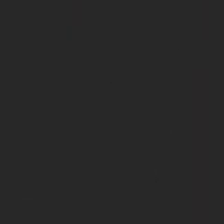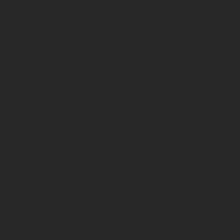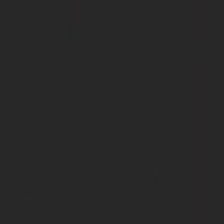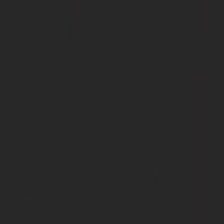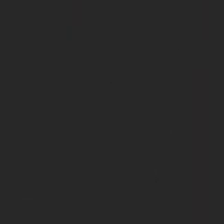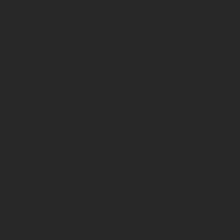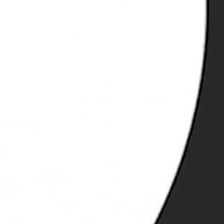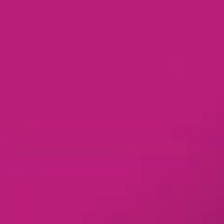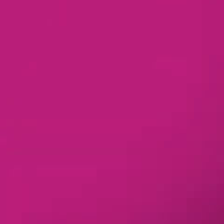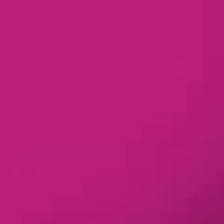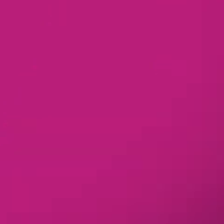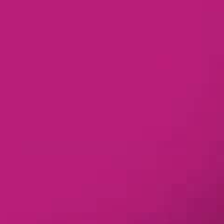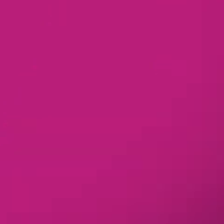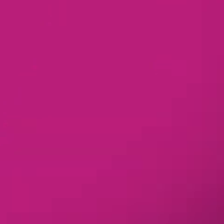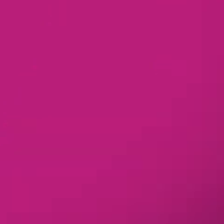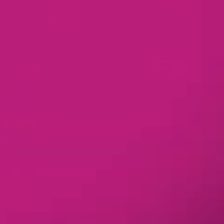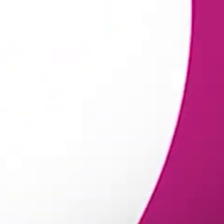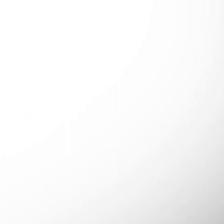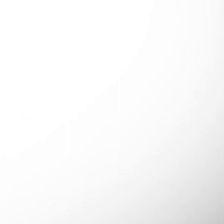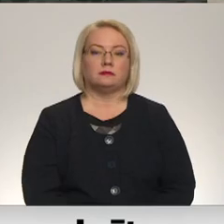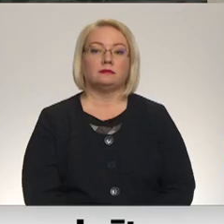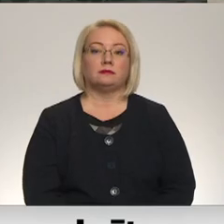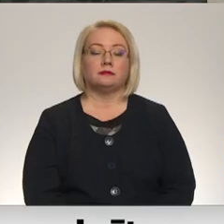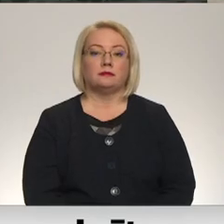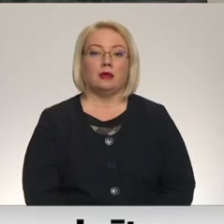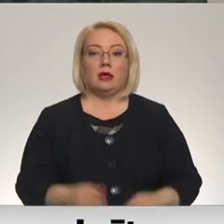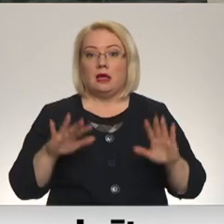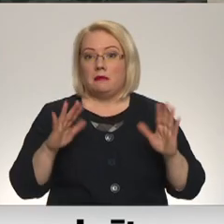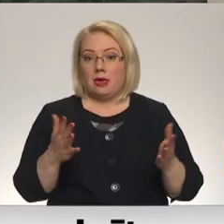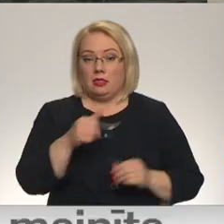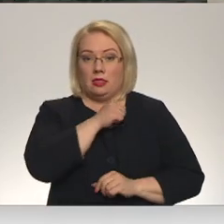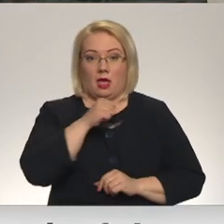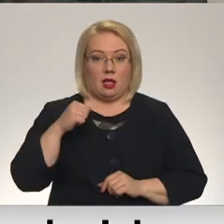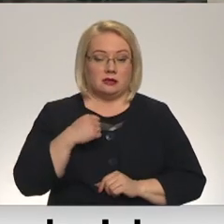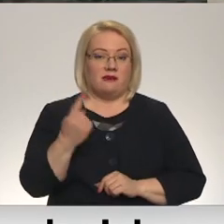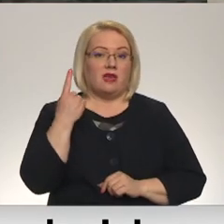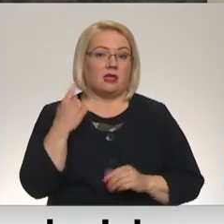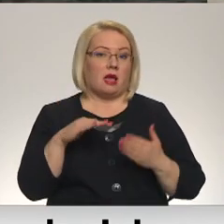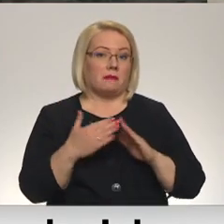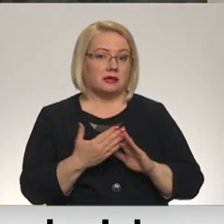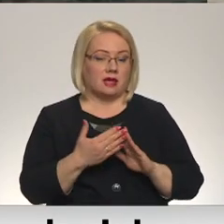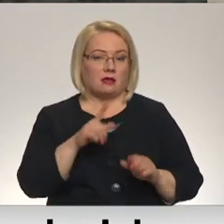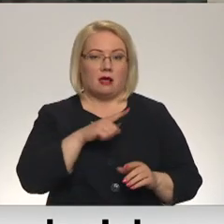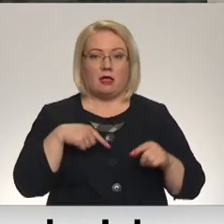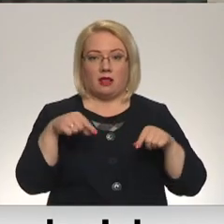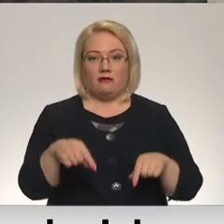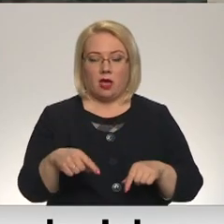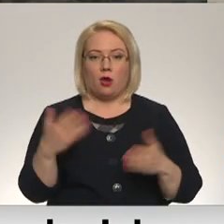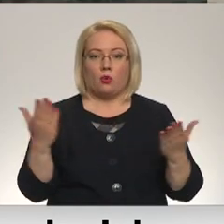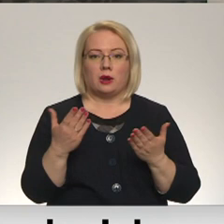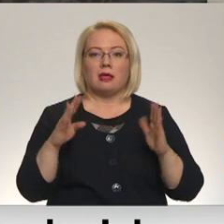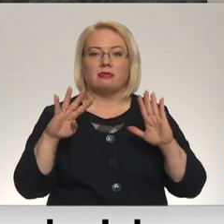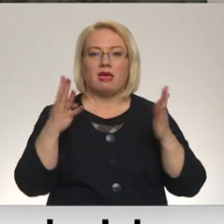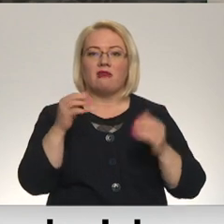Re, viss ēters ir te! Bet Talsi ir vienīgā pilsēta Latvijā, kurā ir 9.